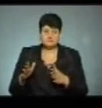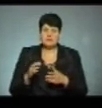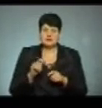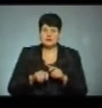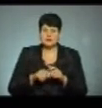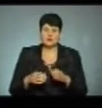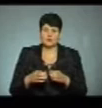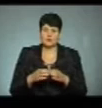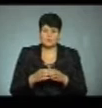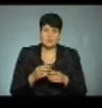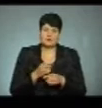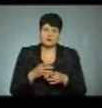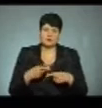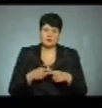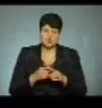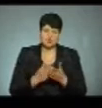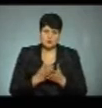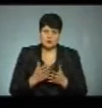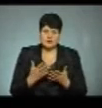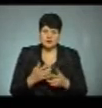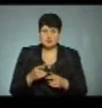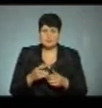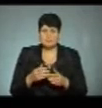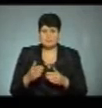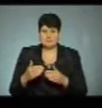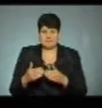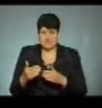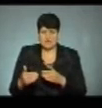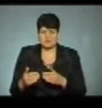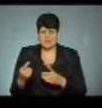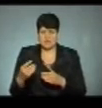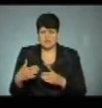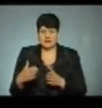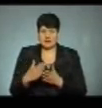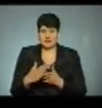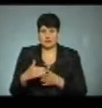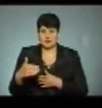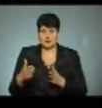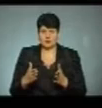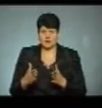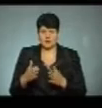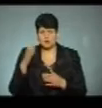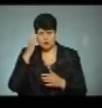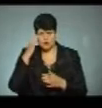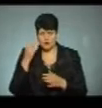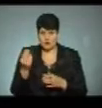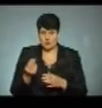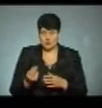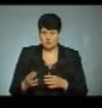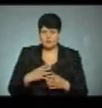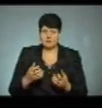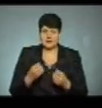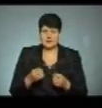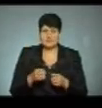та вибухотехнічної служби встановлено, що перед переднім колесом автомобіля лежить коробка чорного кольору. Було прийнято рішення про